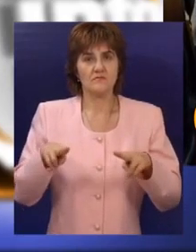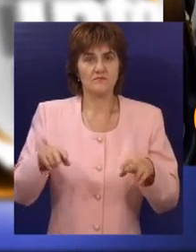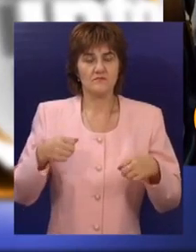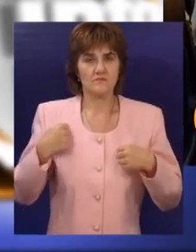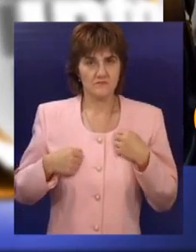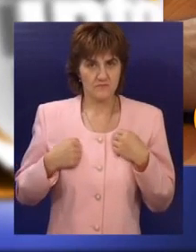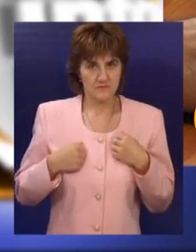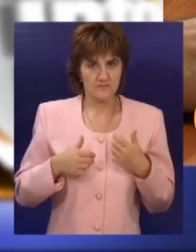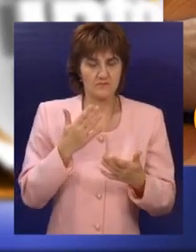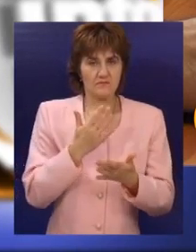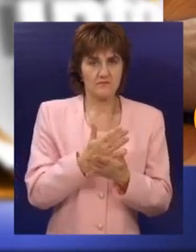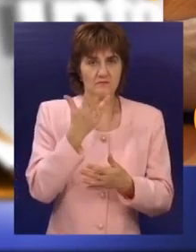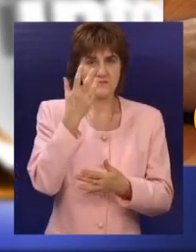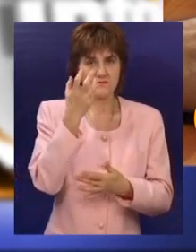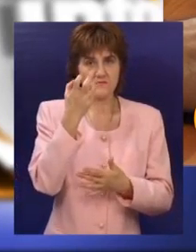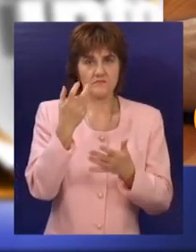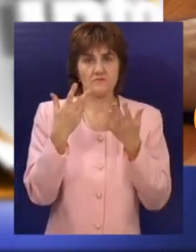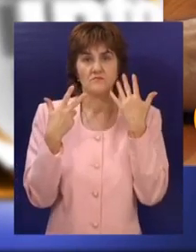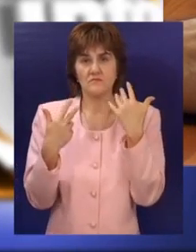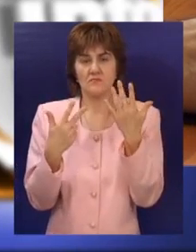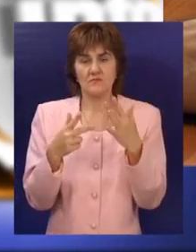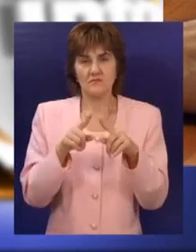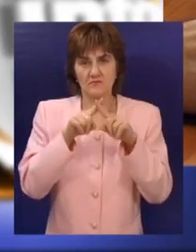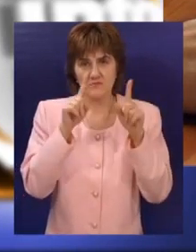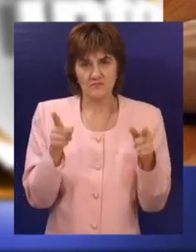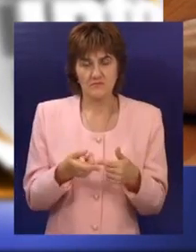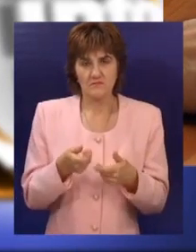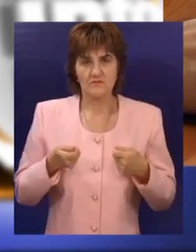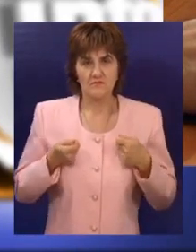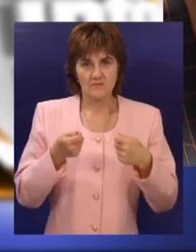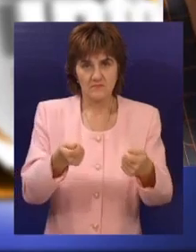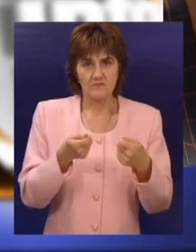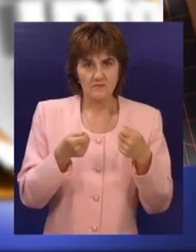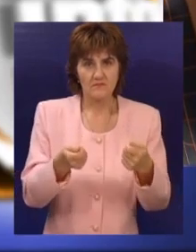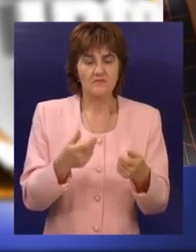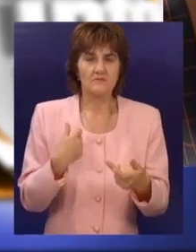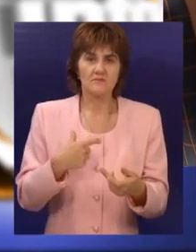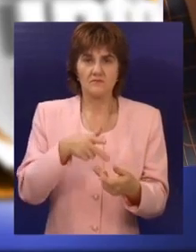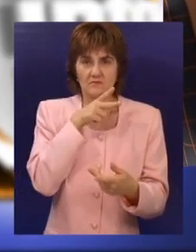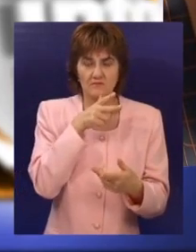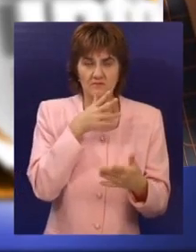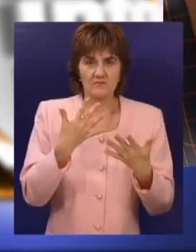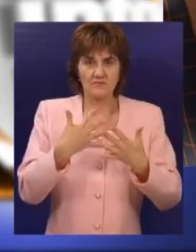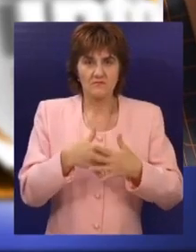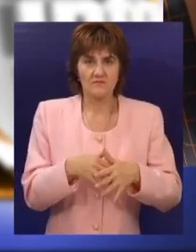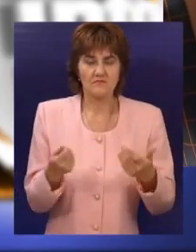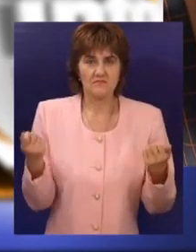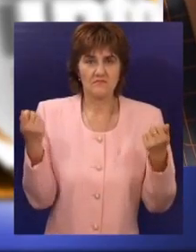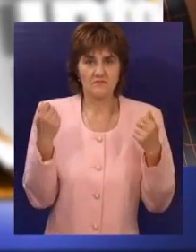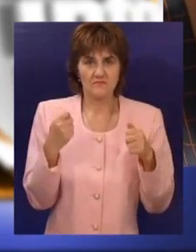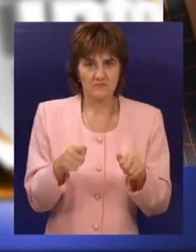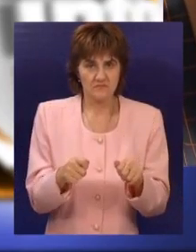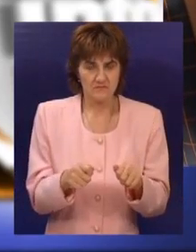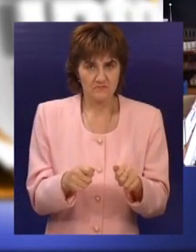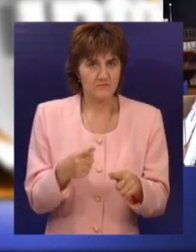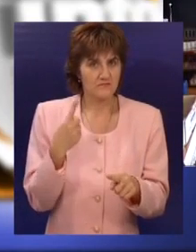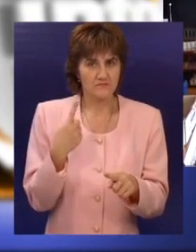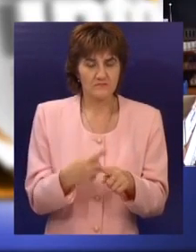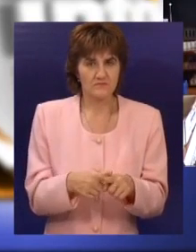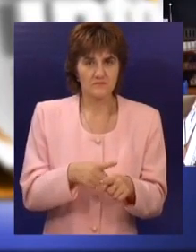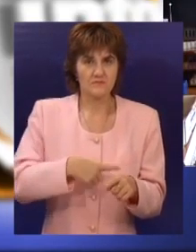je 480 predmeta koji se odnose na automatski stečaj, od kojih je 466 rešeno. Radi